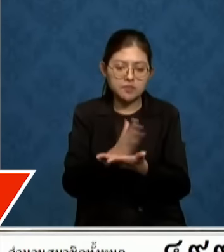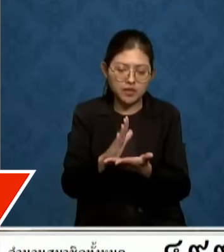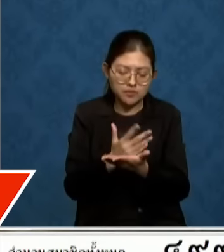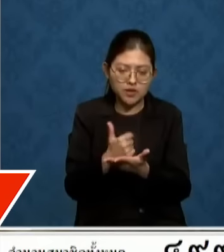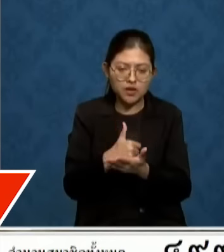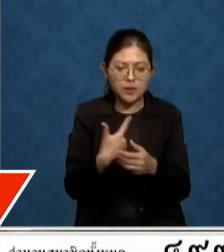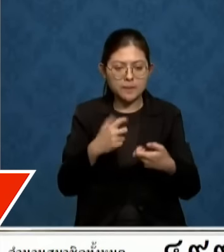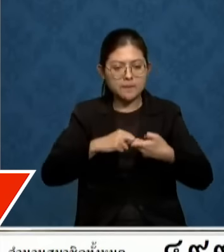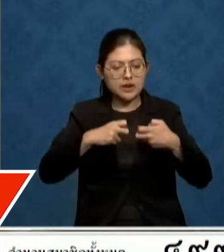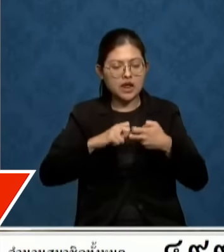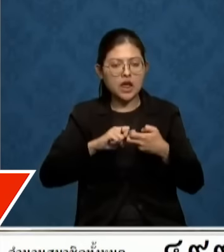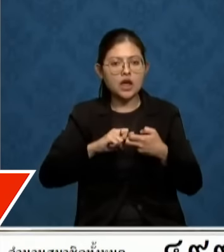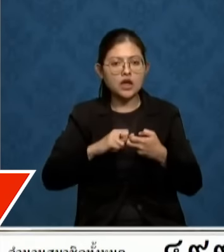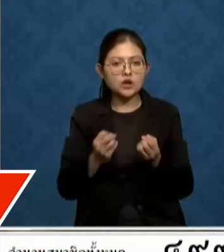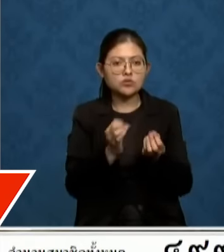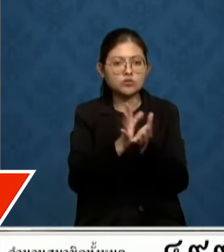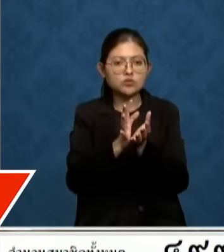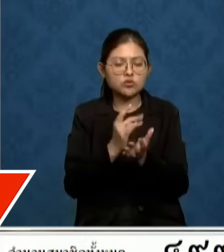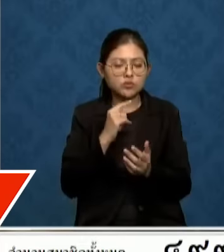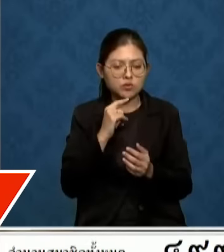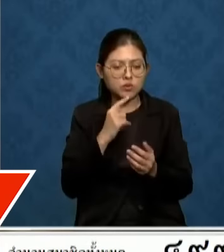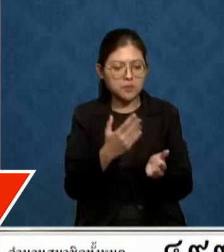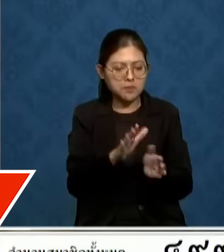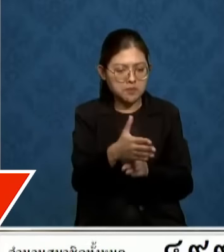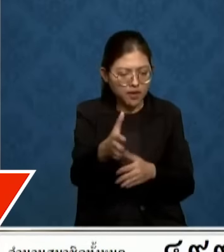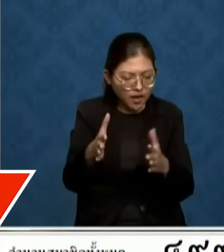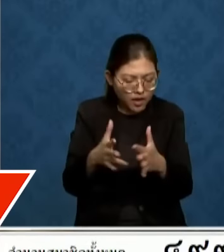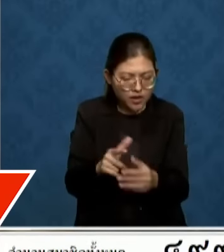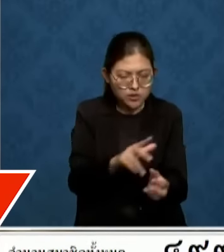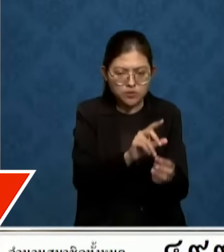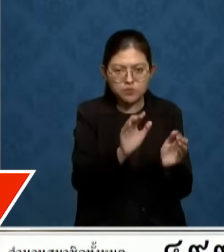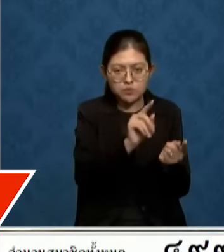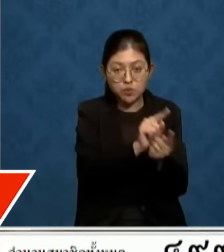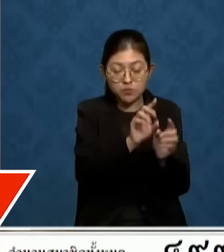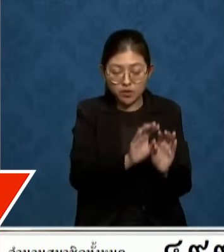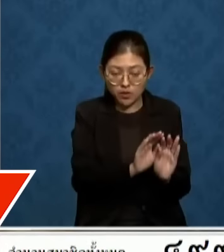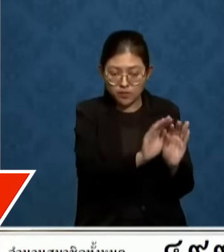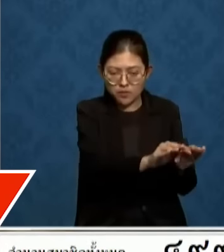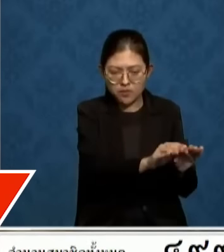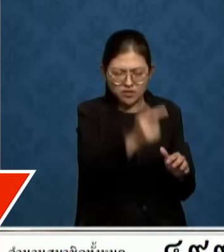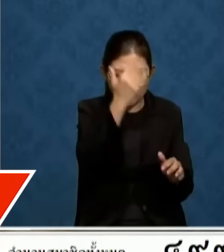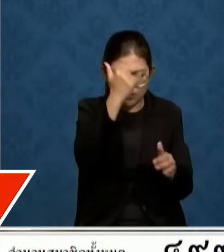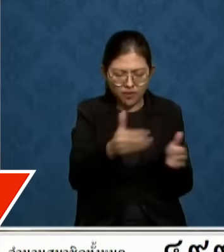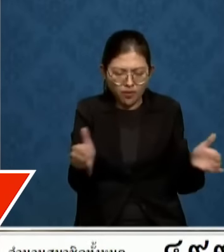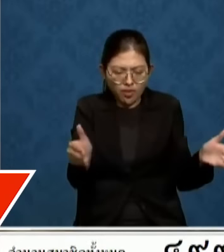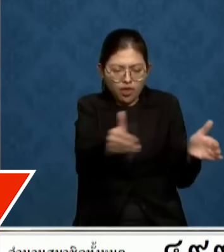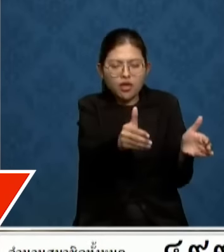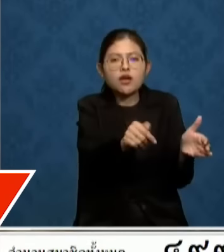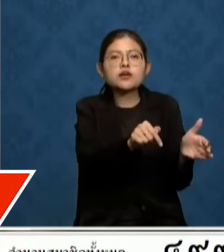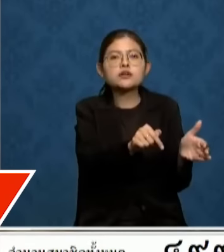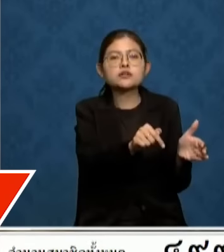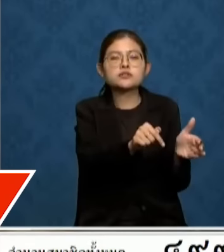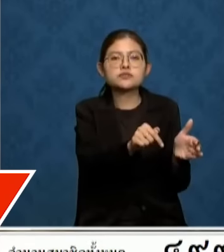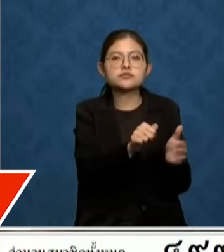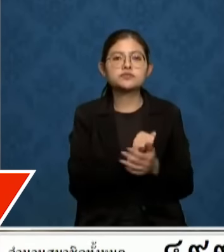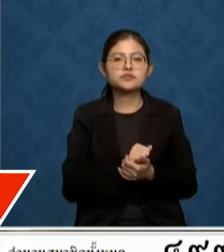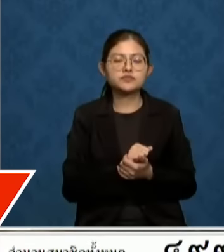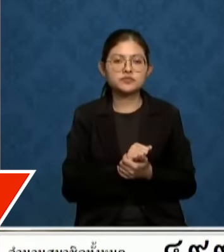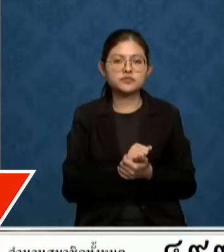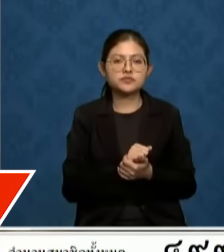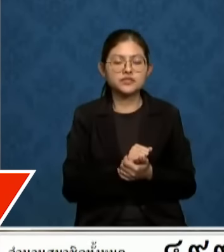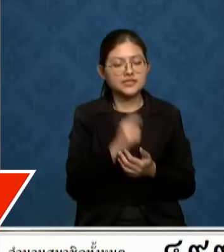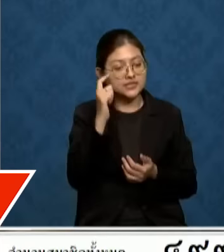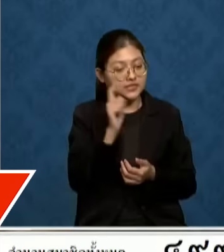แรงของปัญหาโดยกำหนดช่วงห่างของจำนวนปลลาที่พบไว้แคบมากสิ่งที่ผม